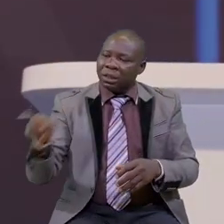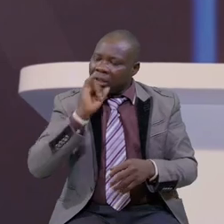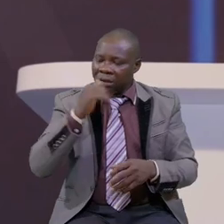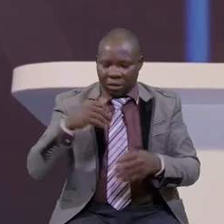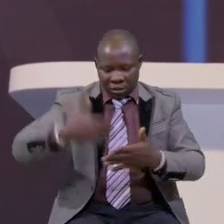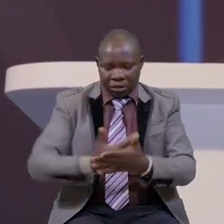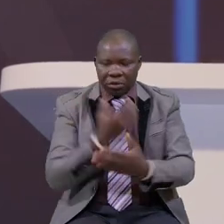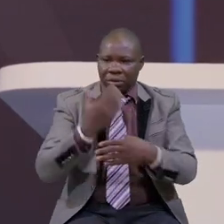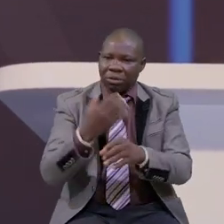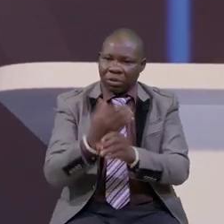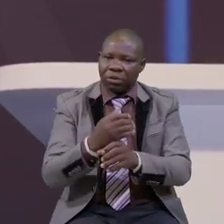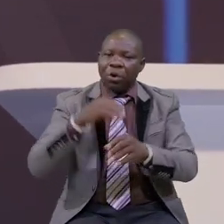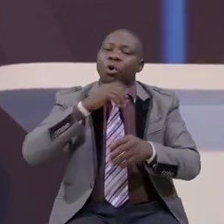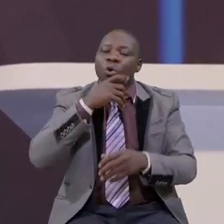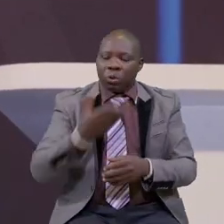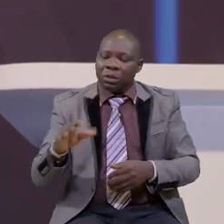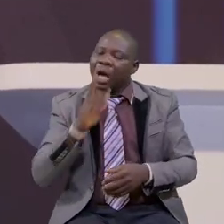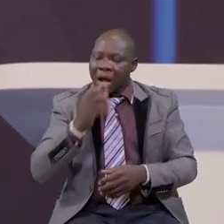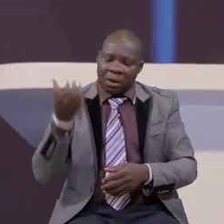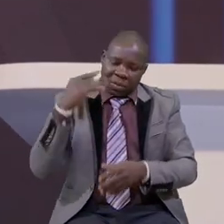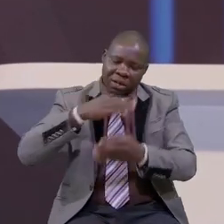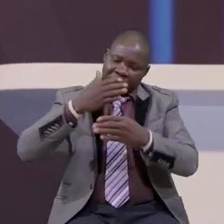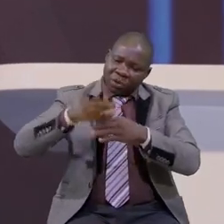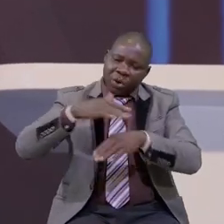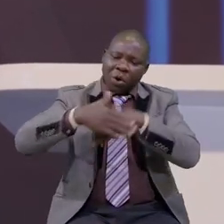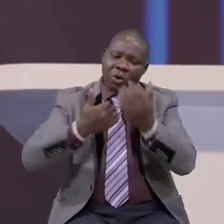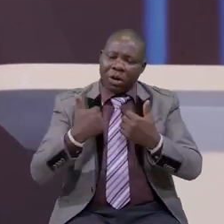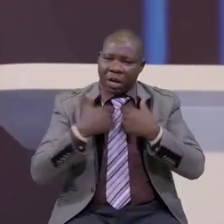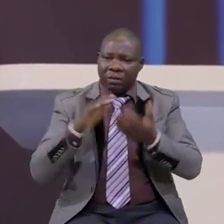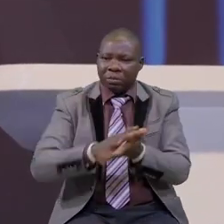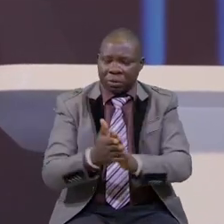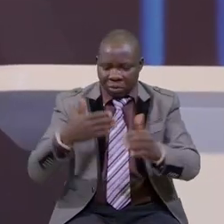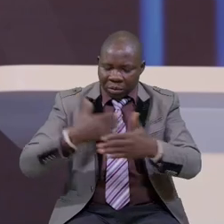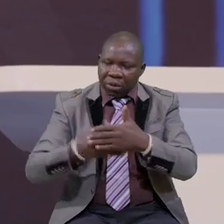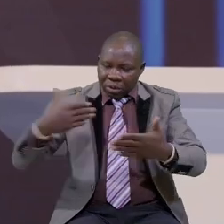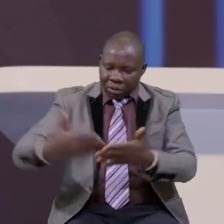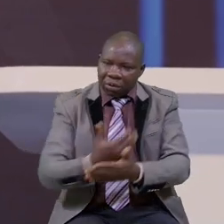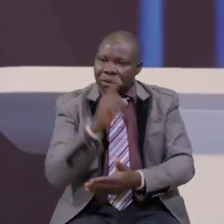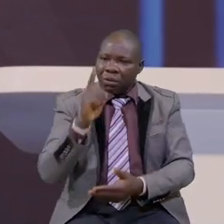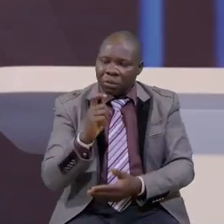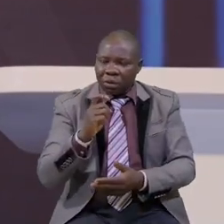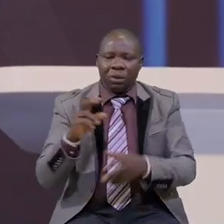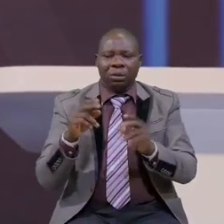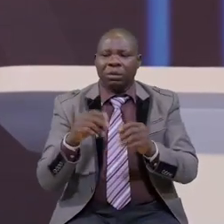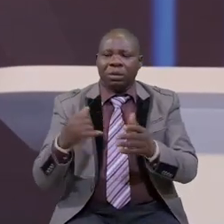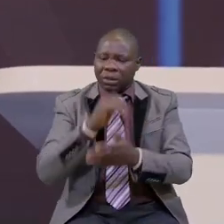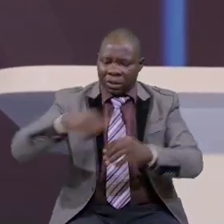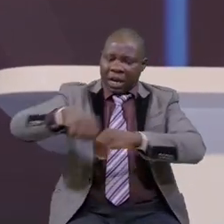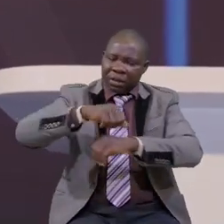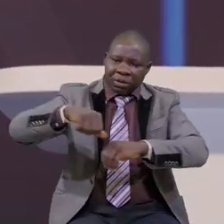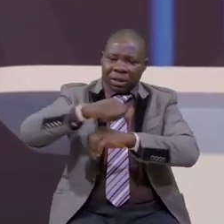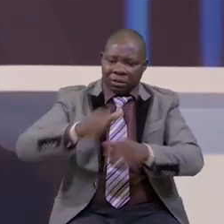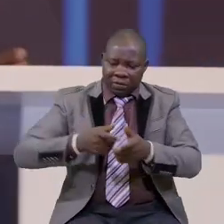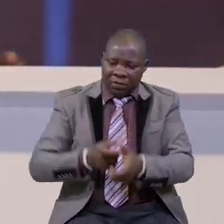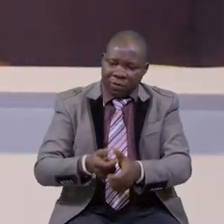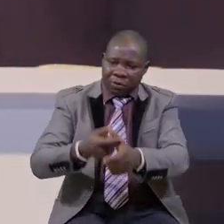cela parce qu'ils vivent comme ils vivaient toujours. Et ils ne peuvent pas donner le jour, l'heure, le moment où